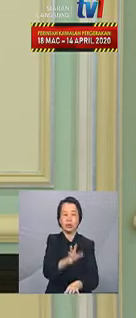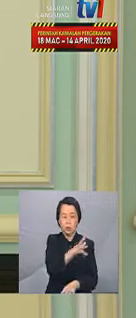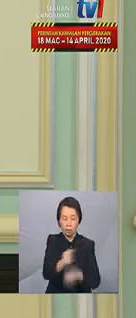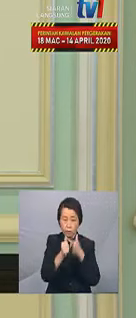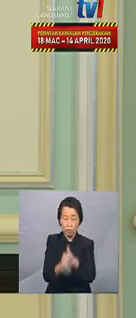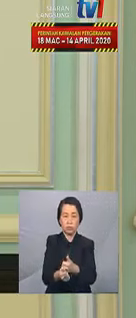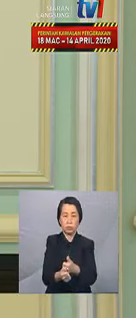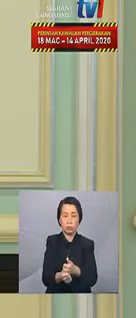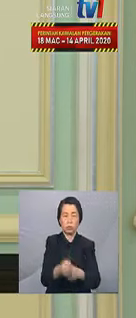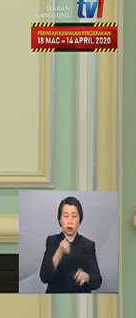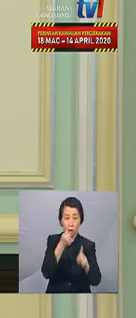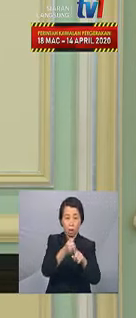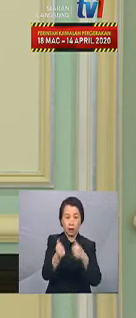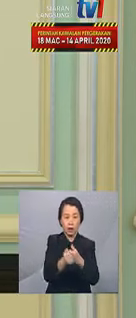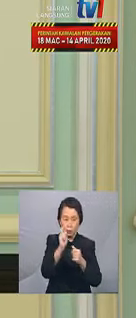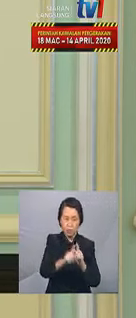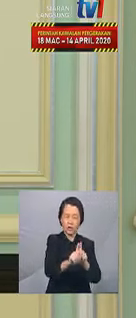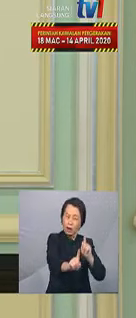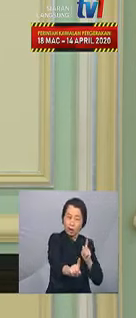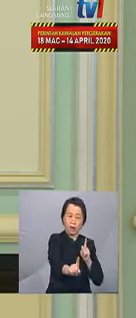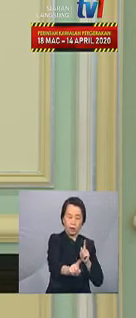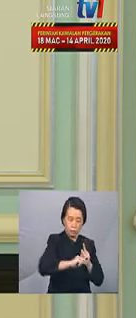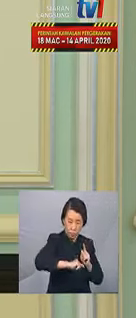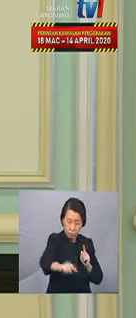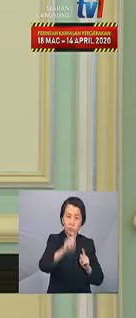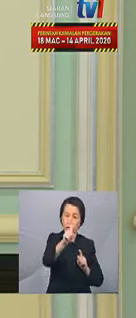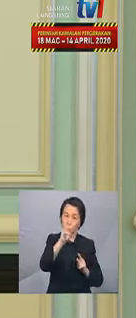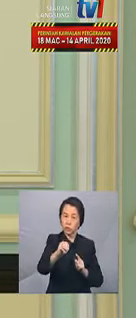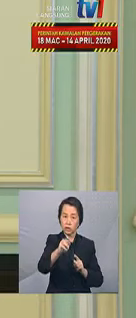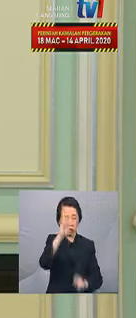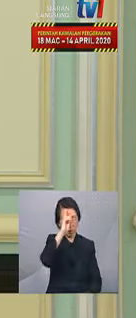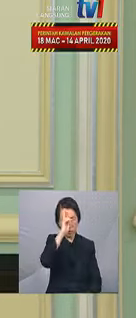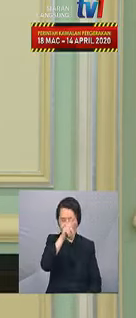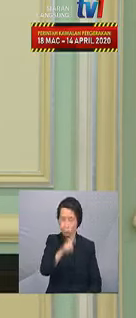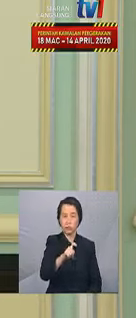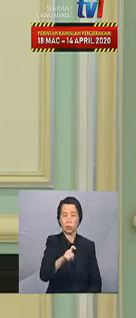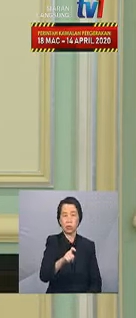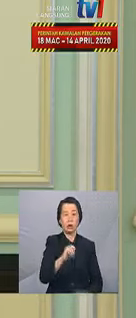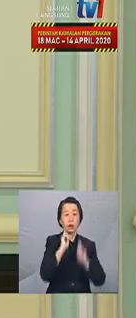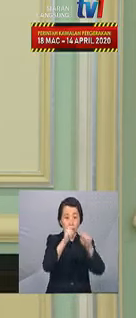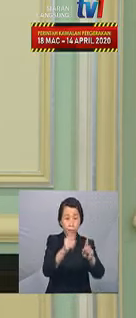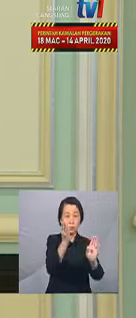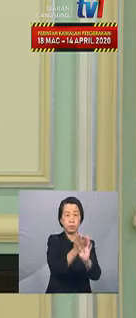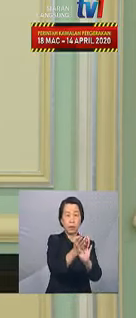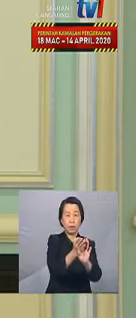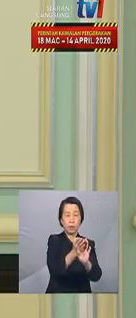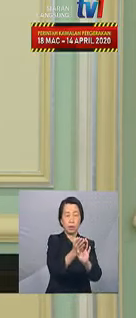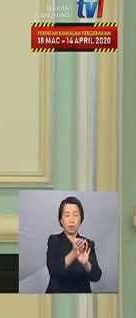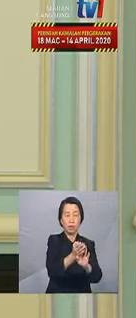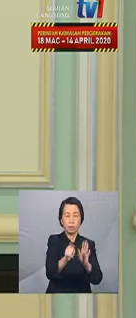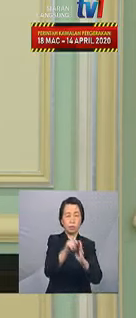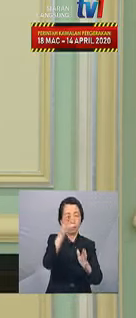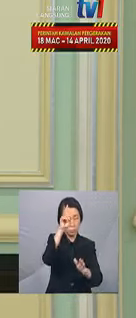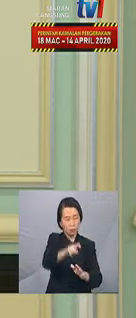pematuhan, arahan pematuhan penjarakan 1 meter masih kekal. Walaupun pergi ke bank dan mereka